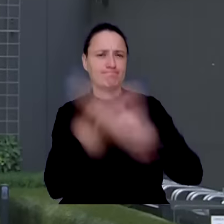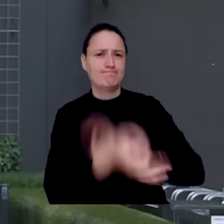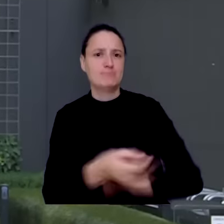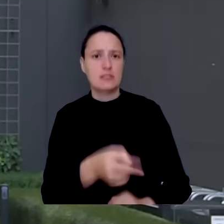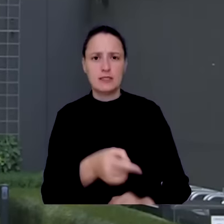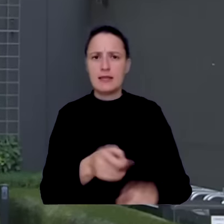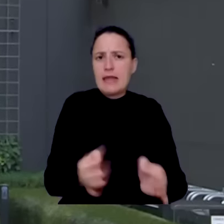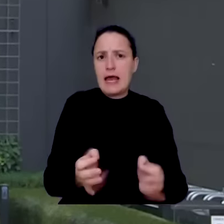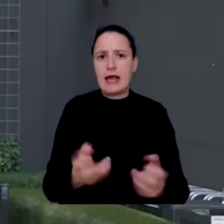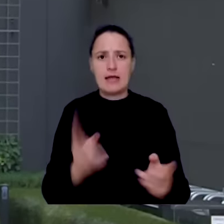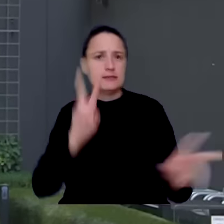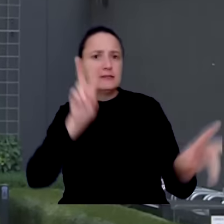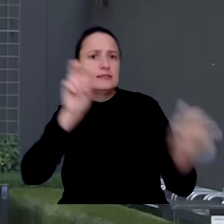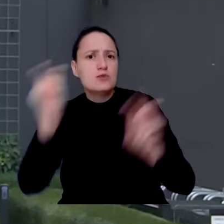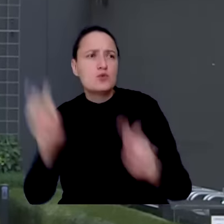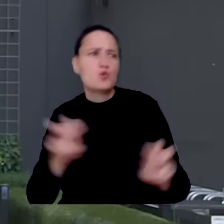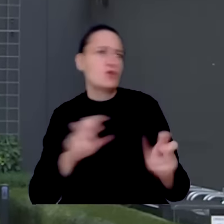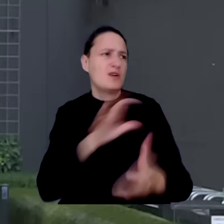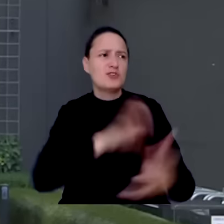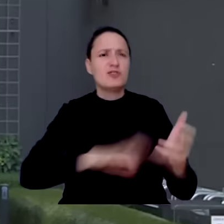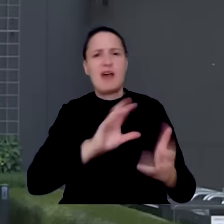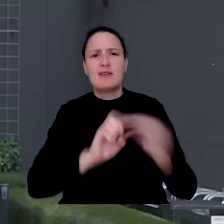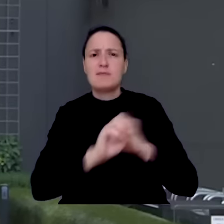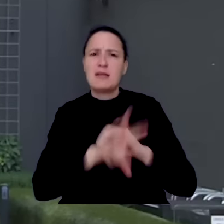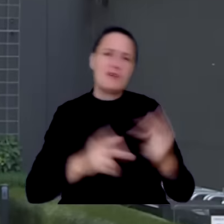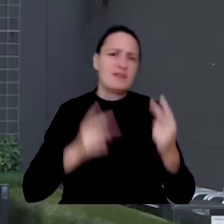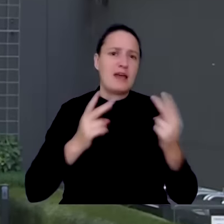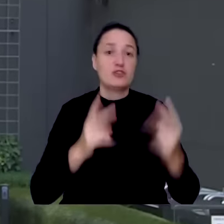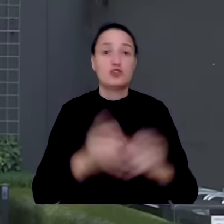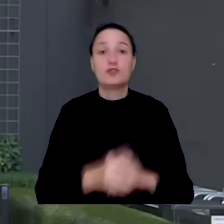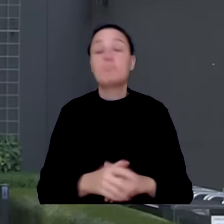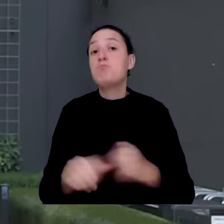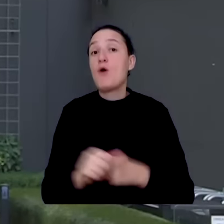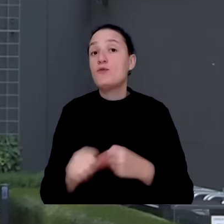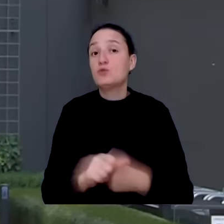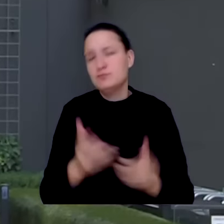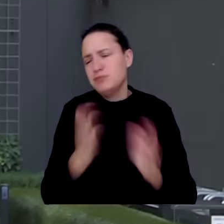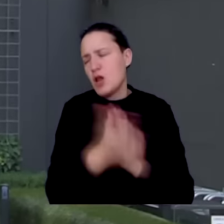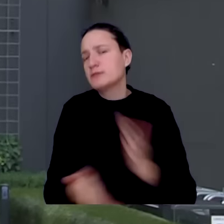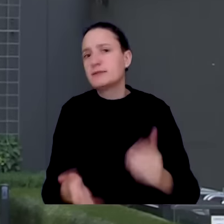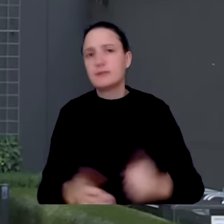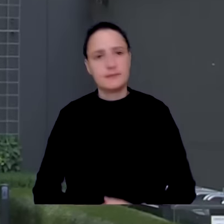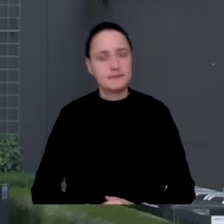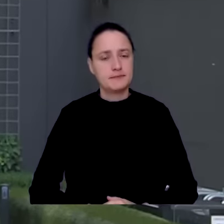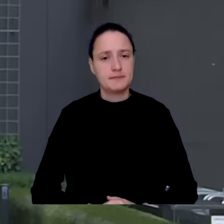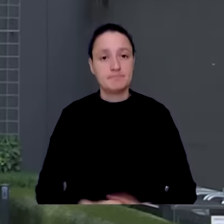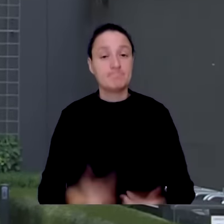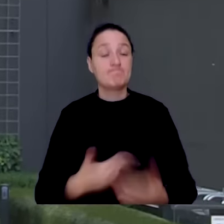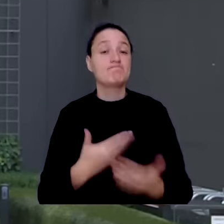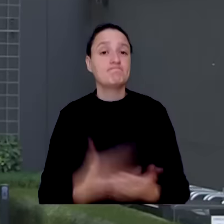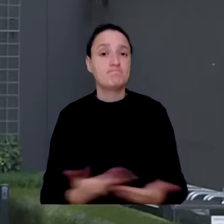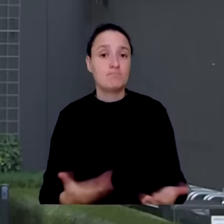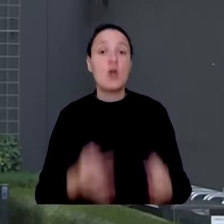cytowany we wszystkich najważniejszych mediach świata. A powód tego jest bardzo prosty. Dziś